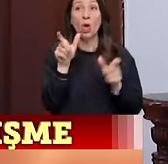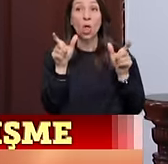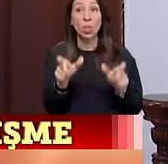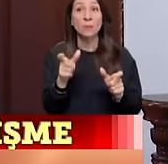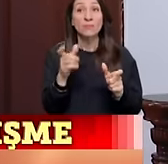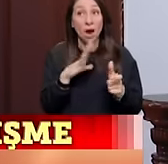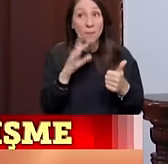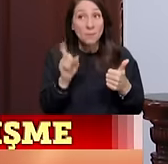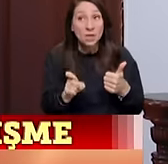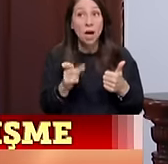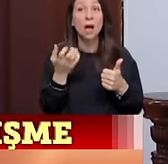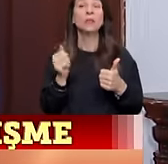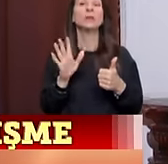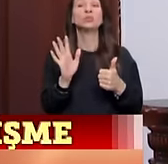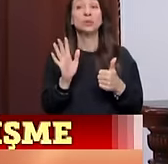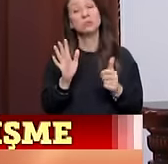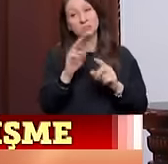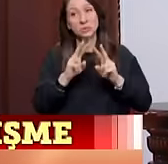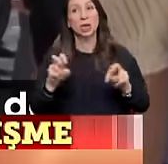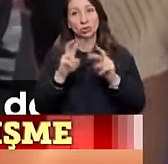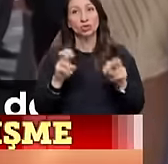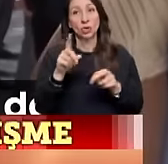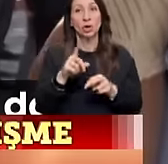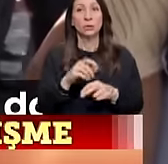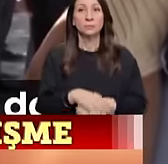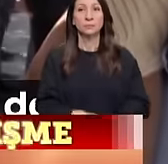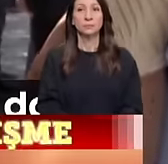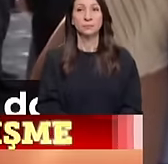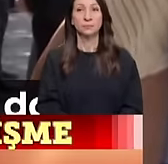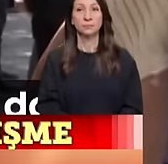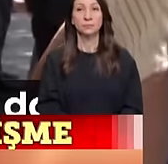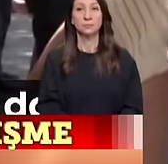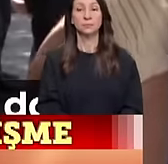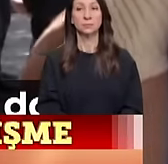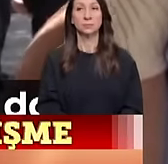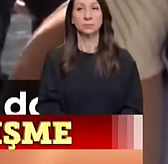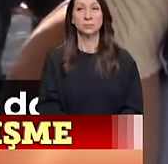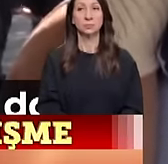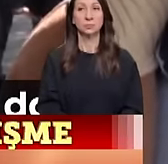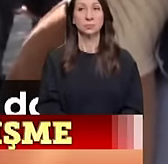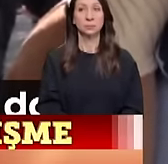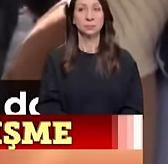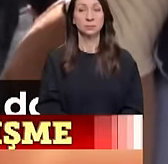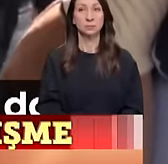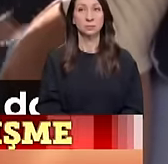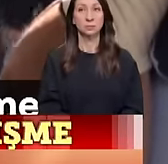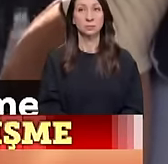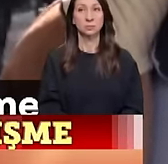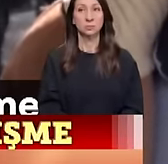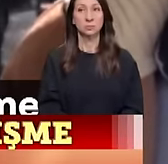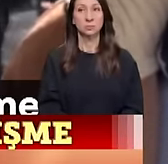önlemler alınmış mıdır, alınmamış mıdır araştırılıyor. İki kapısı kapalı, bir tane kapı açık. O bir kapıya